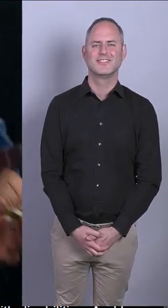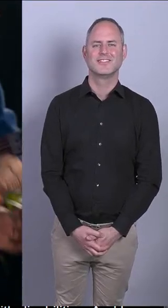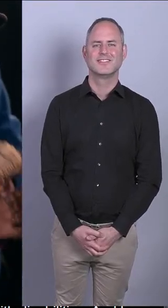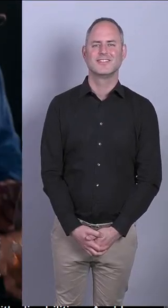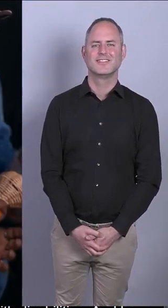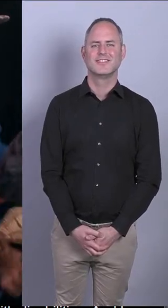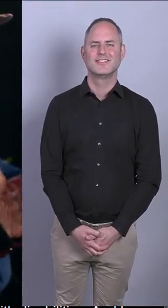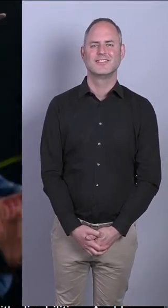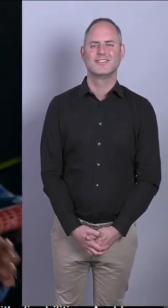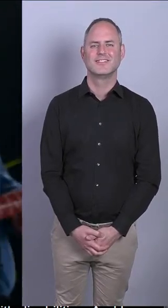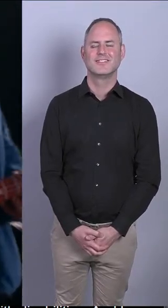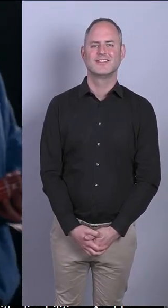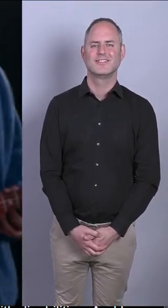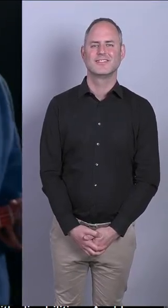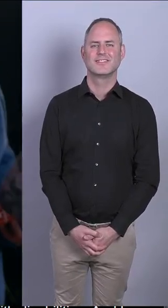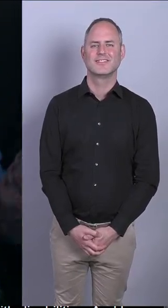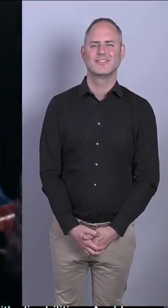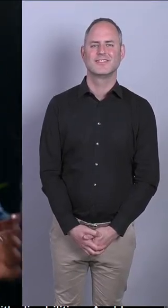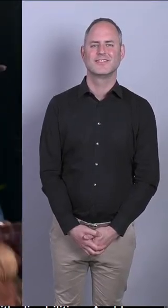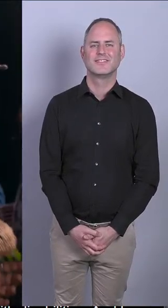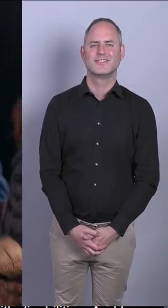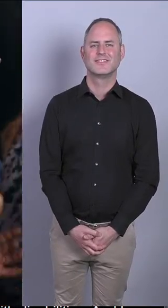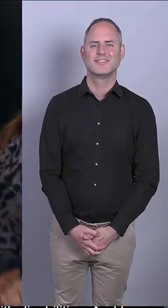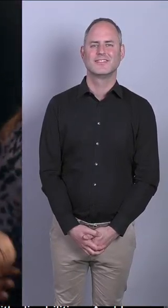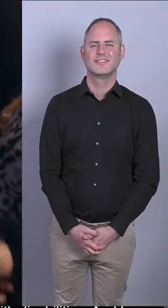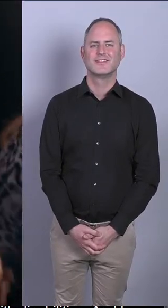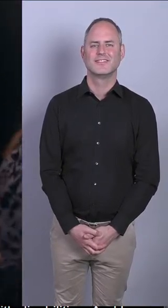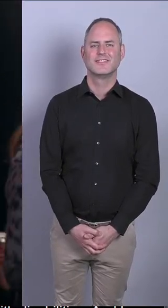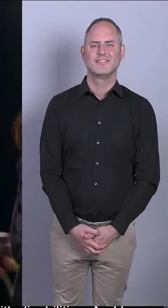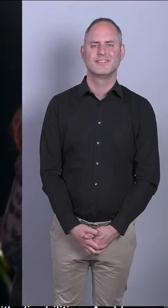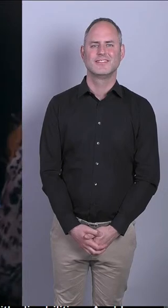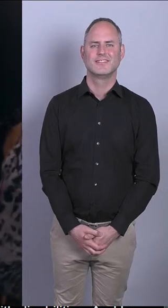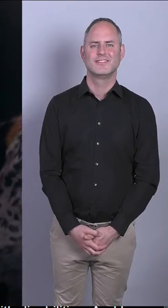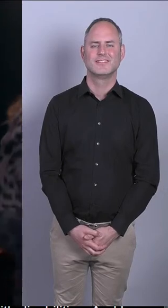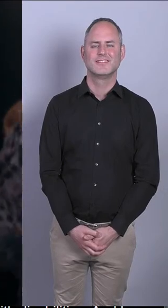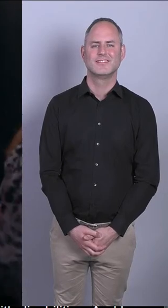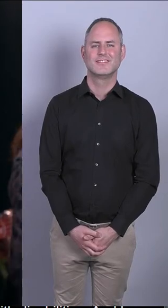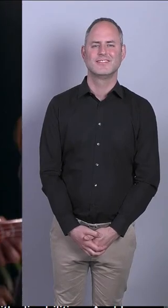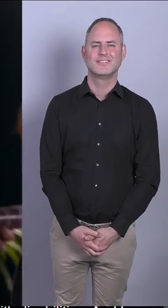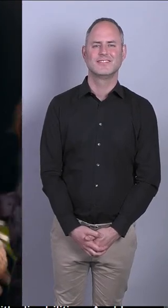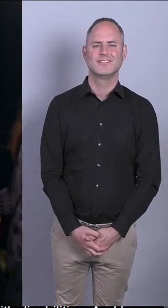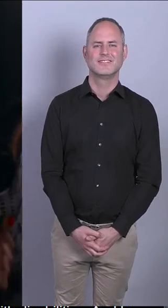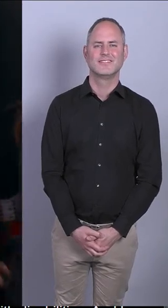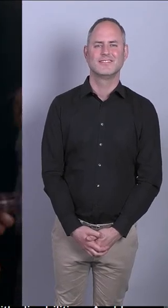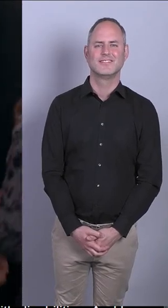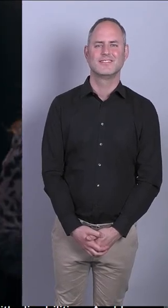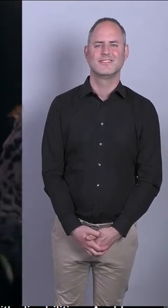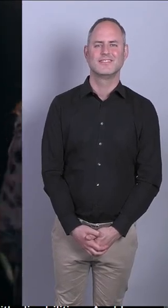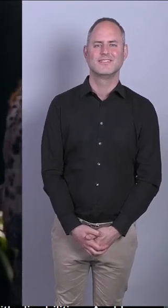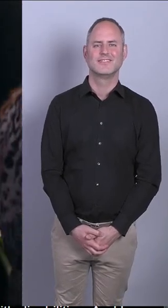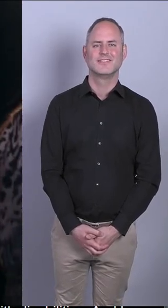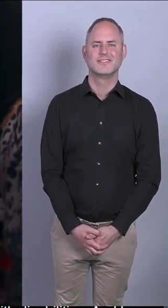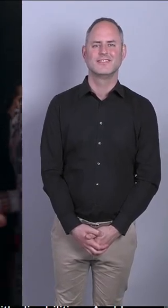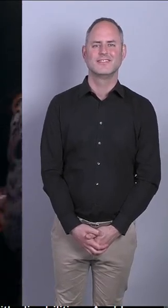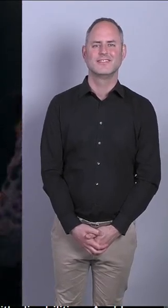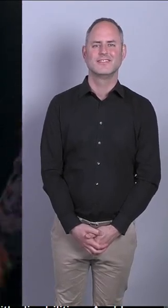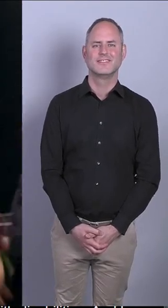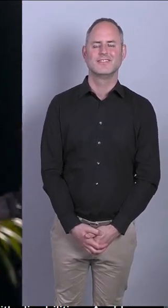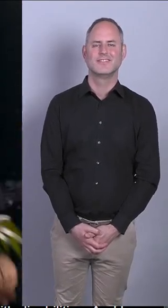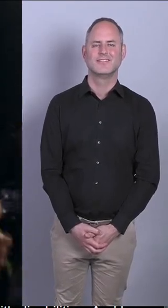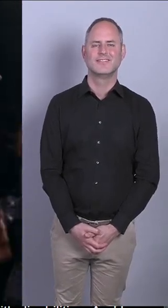werden stark autark, falls sich jeder engagiert. Wir haben Motivation, Akzeptanz, Respekt, der steht bei uns ganz oben. Was wir lernen, erfüllt seinen